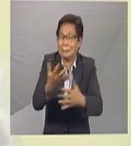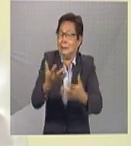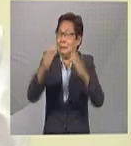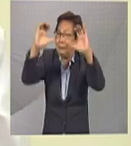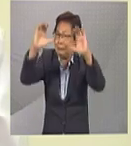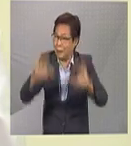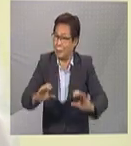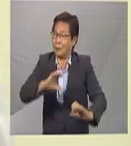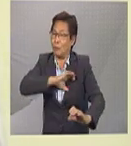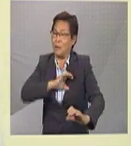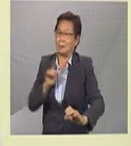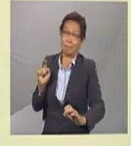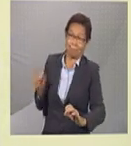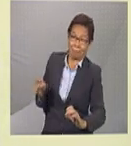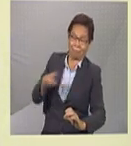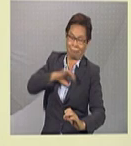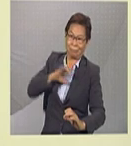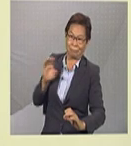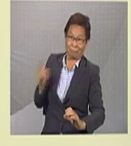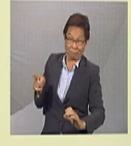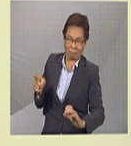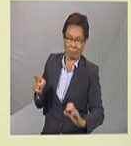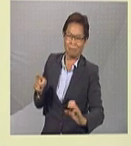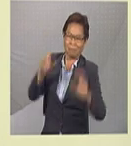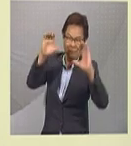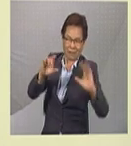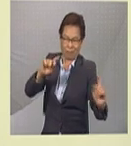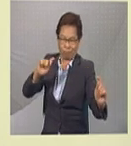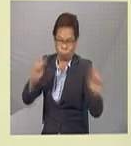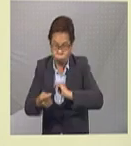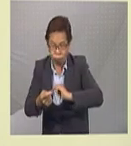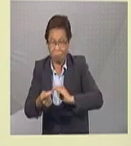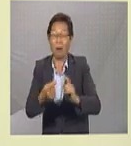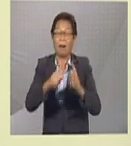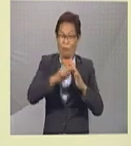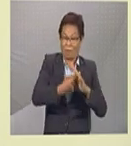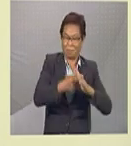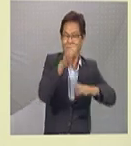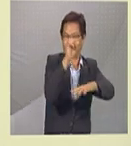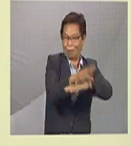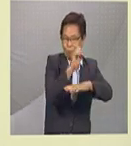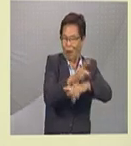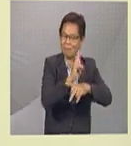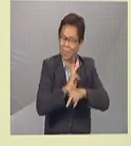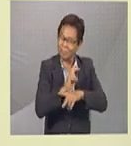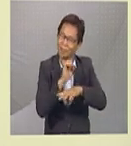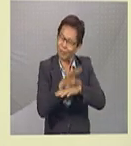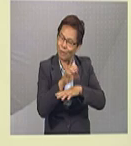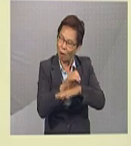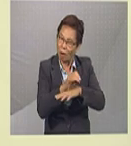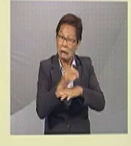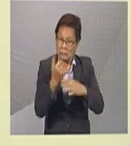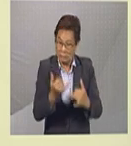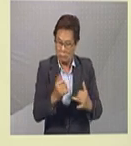cara pihak polis mungkin berubah daripada nasihat dan berhemah kepada tindakan yang